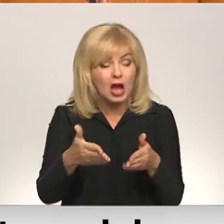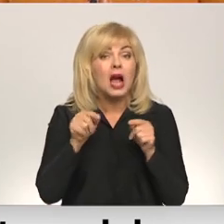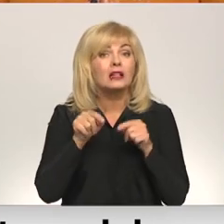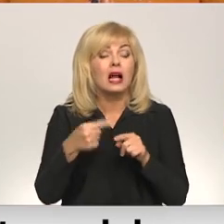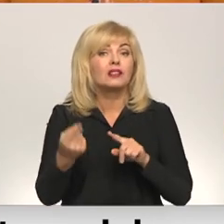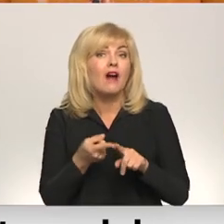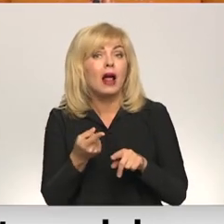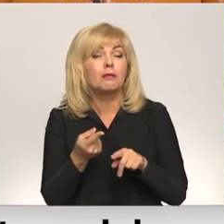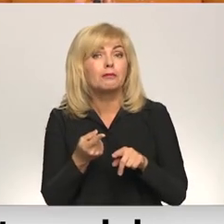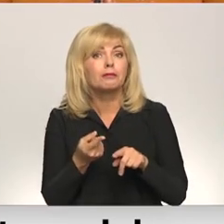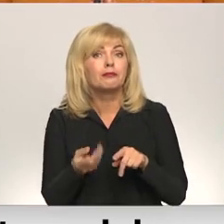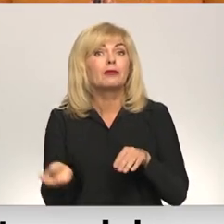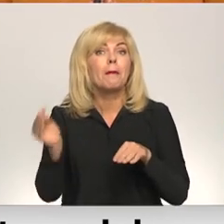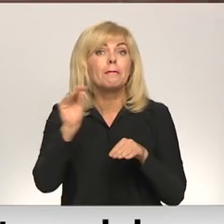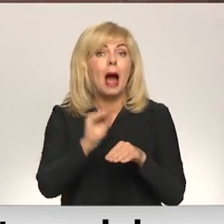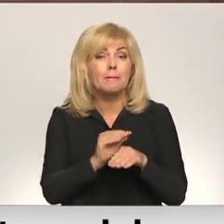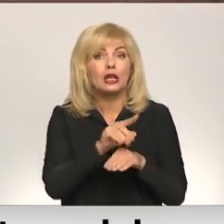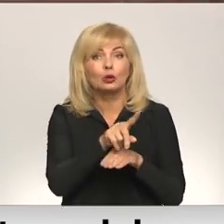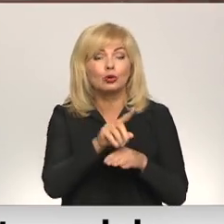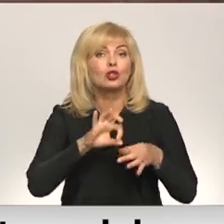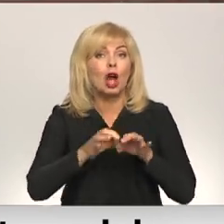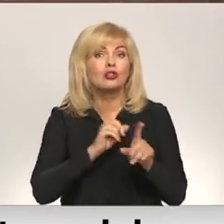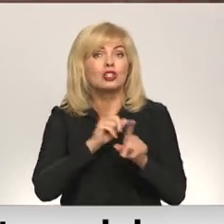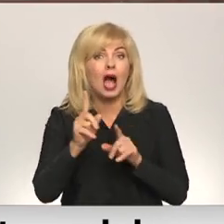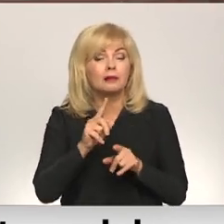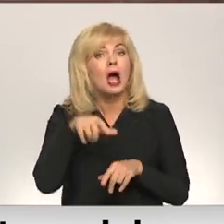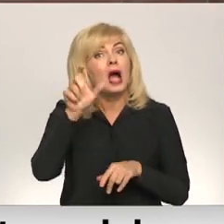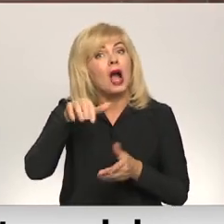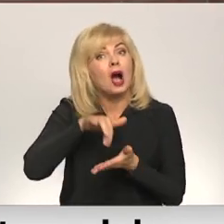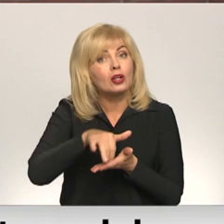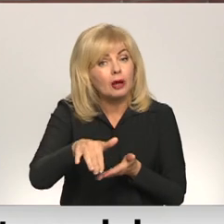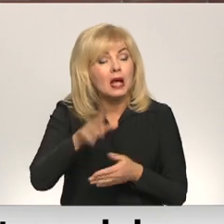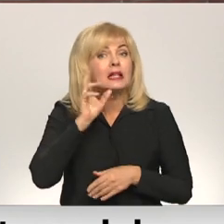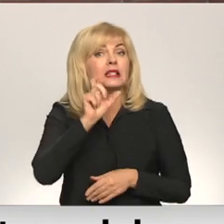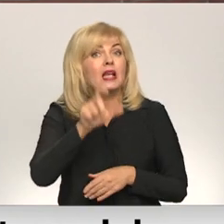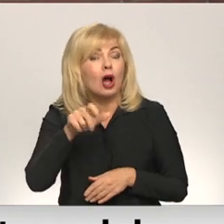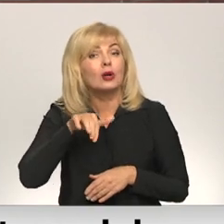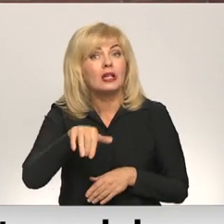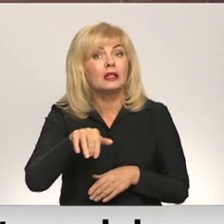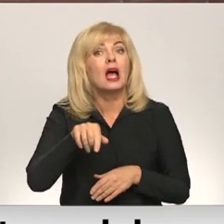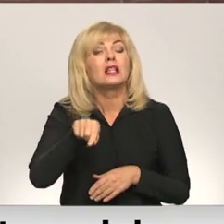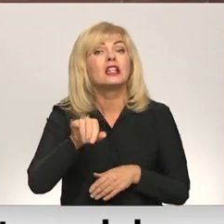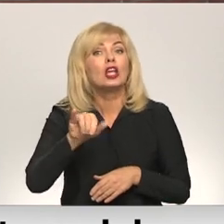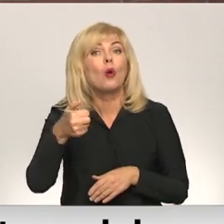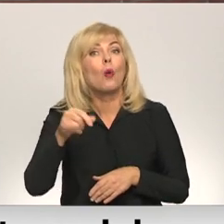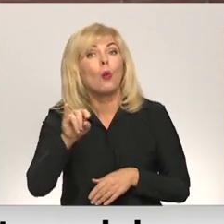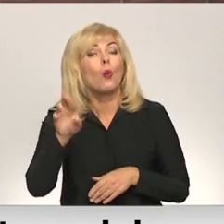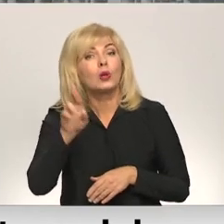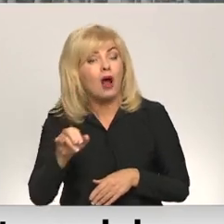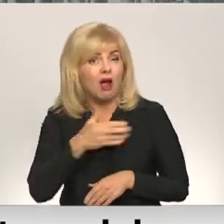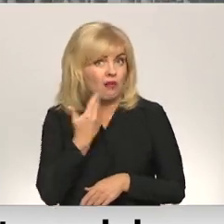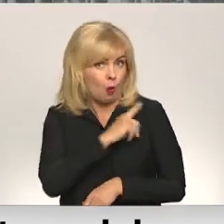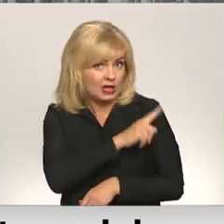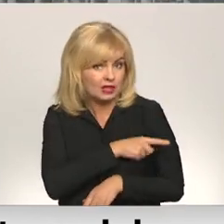vēl papildus sarežģīja visu satiksmi. Kājām gājējiem un Katlakalna senioriem tikt līdz Tikturgai ir gandrīz neiespējami. Ar